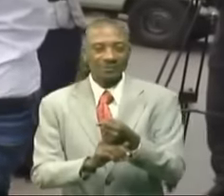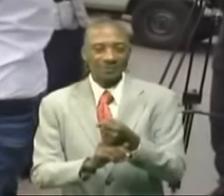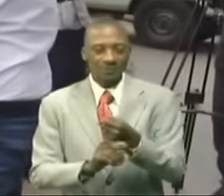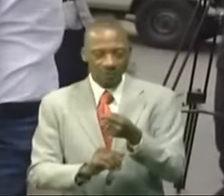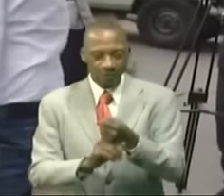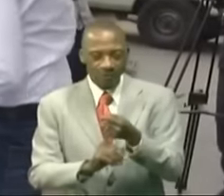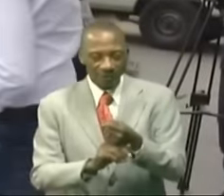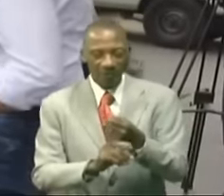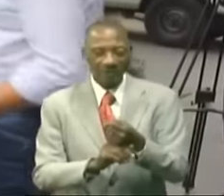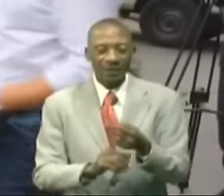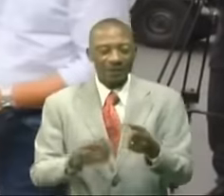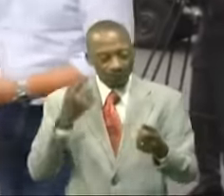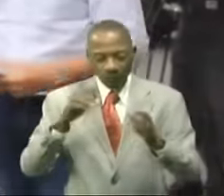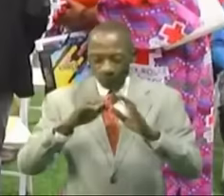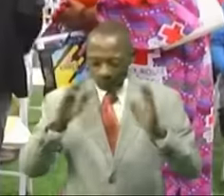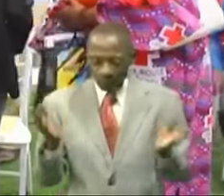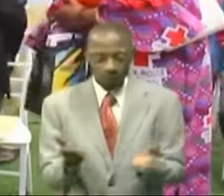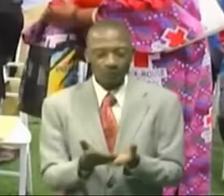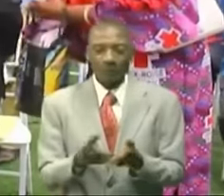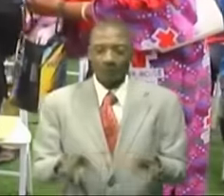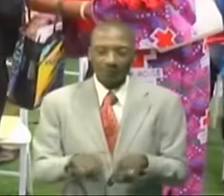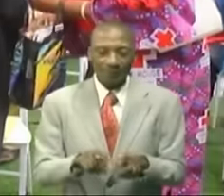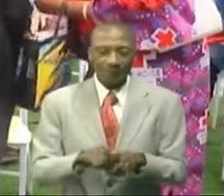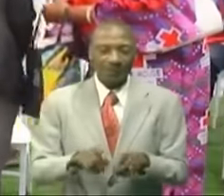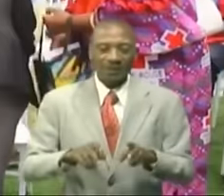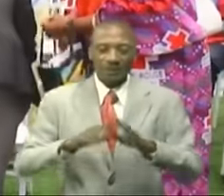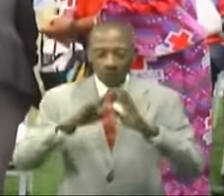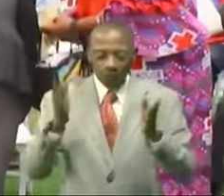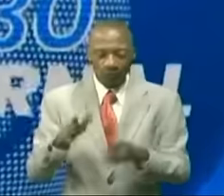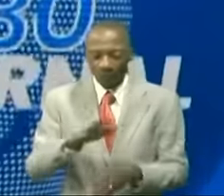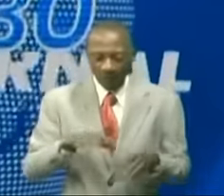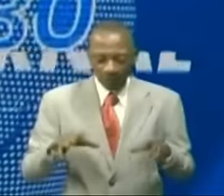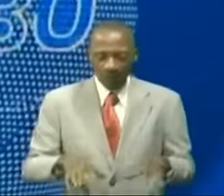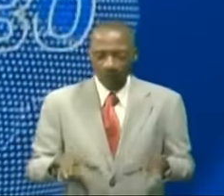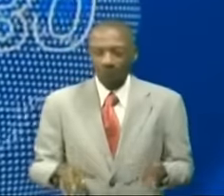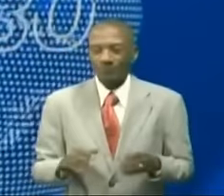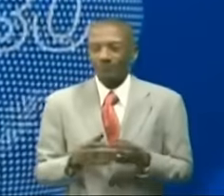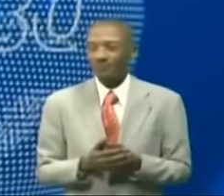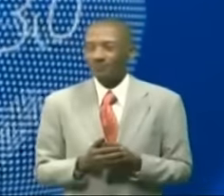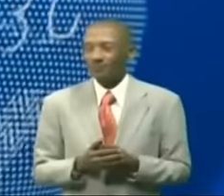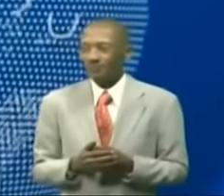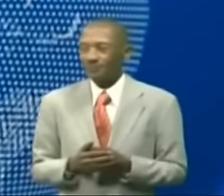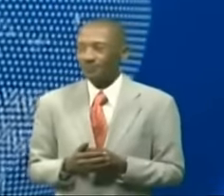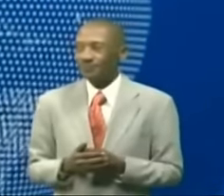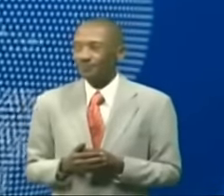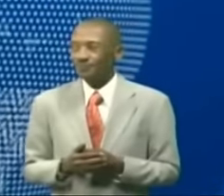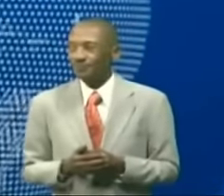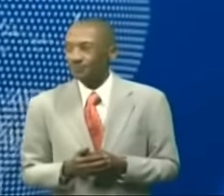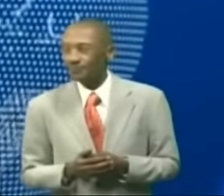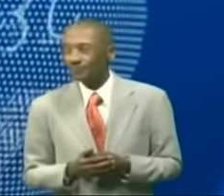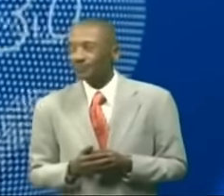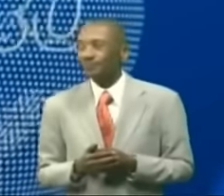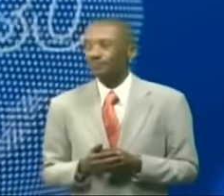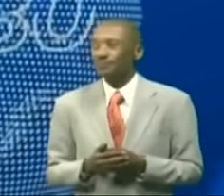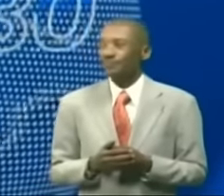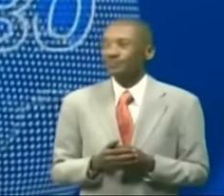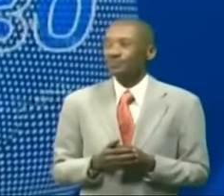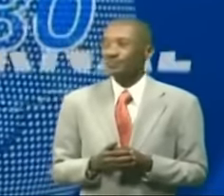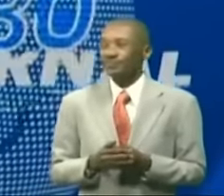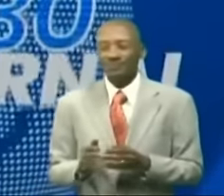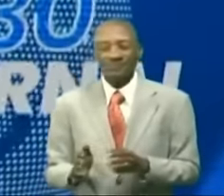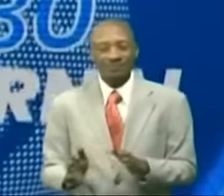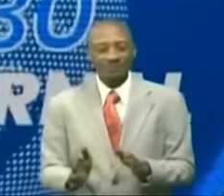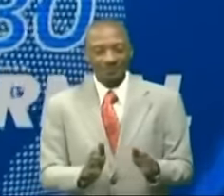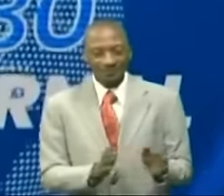les vulgariser auprès de leurs réseaux respectifs. Et la lecture de journaux parus c'est